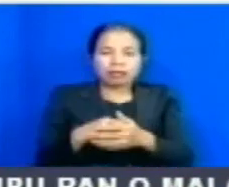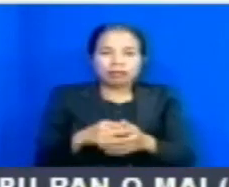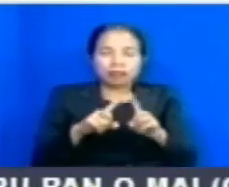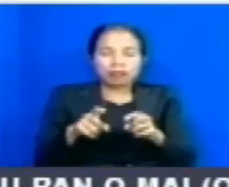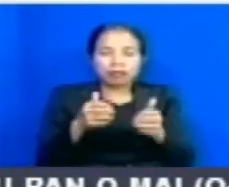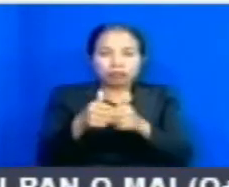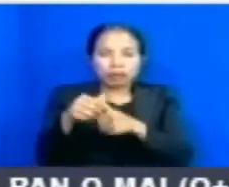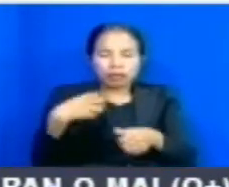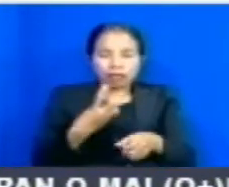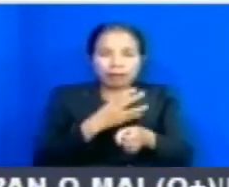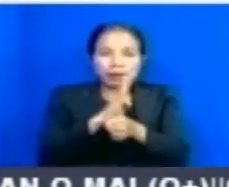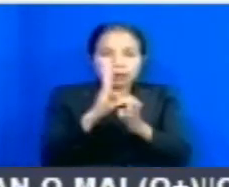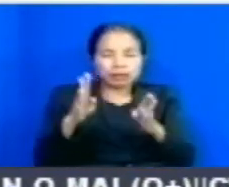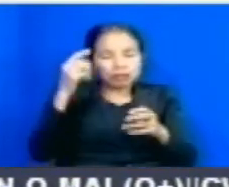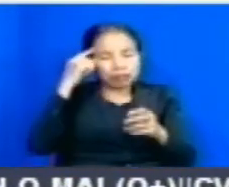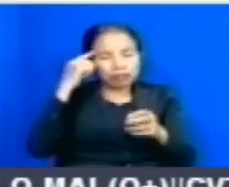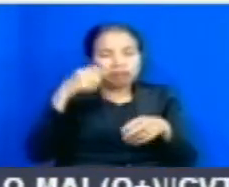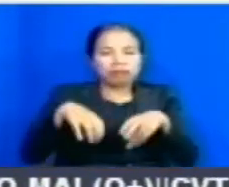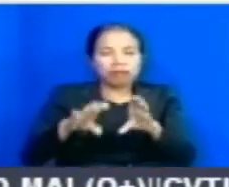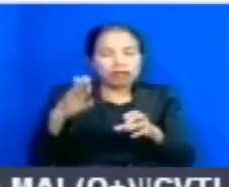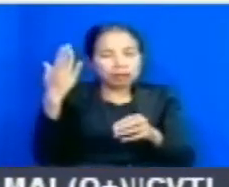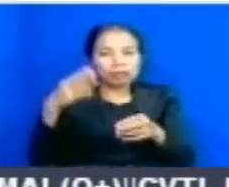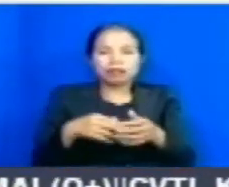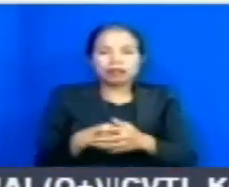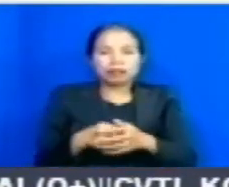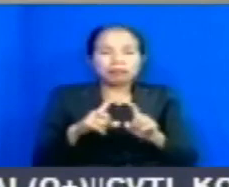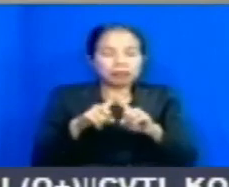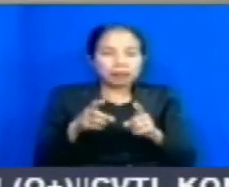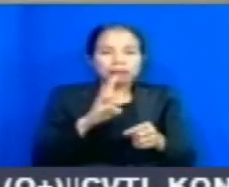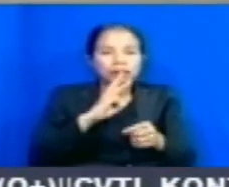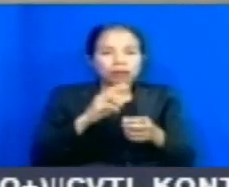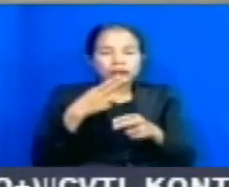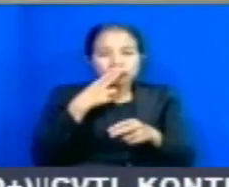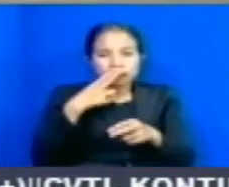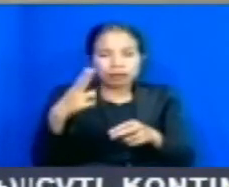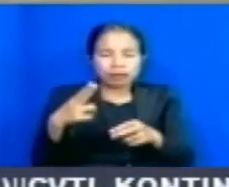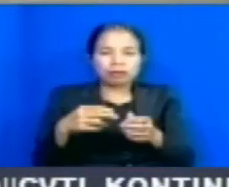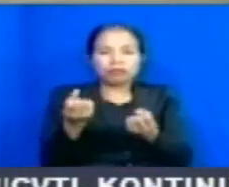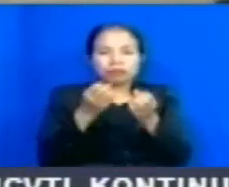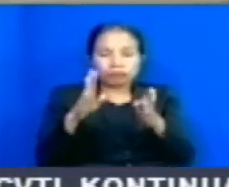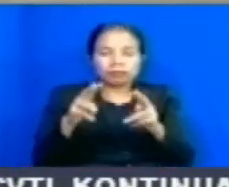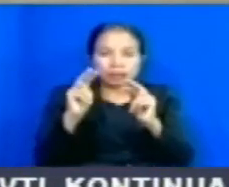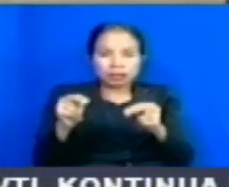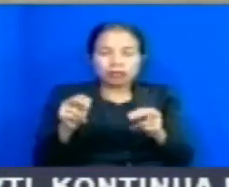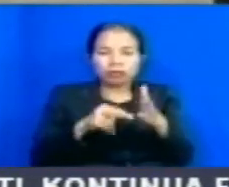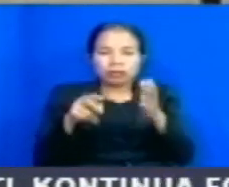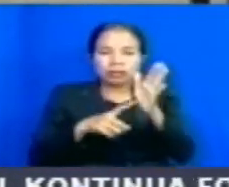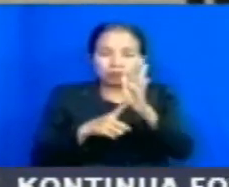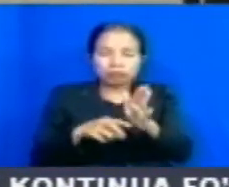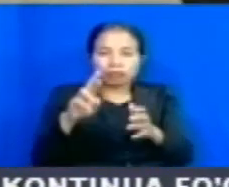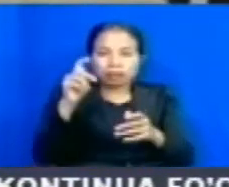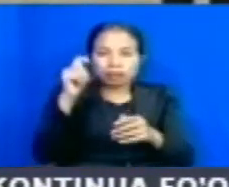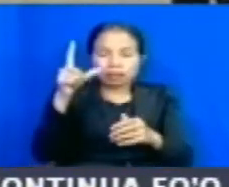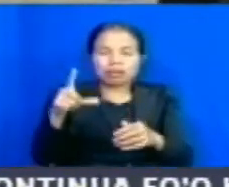inne fane larne ba dia kus wetire be ho siar ne kono dor sira presisi liu. Entretanto to notisia ne publika atatele